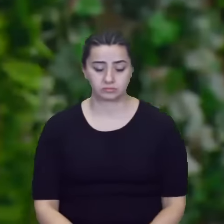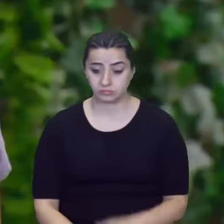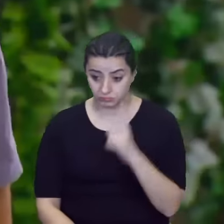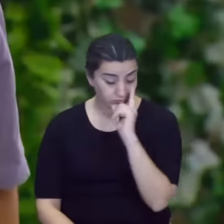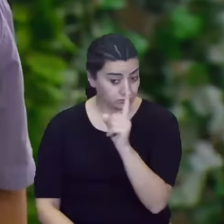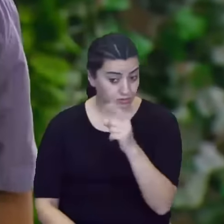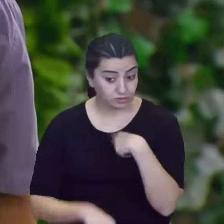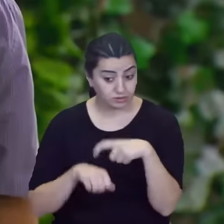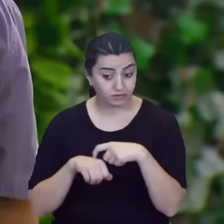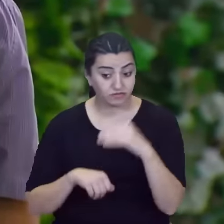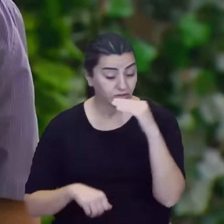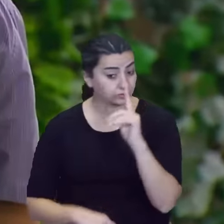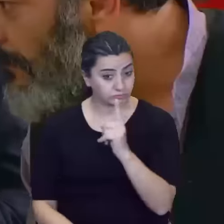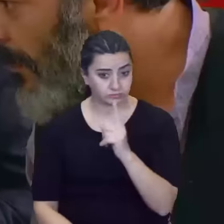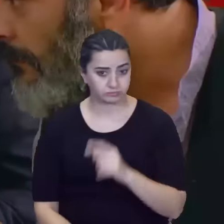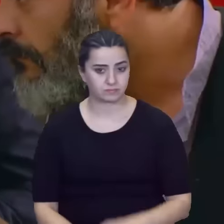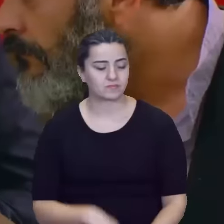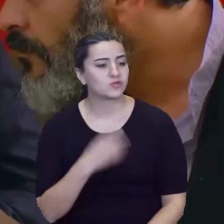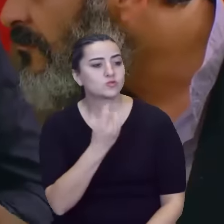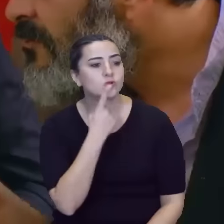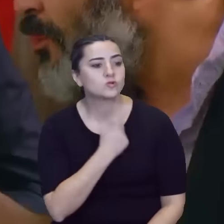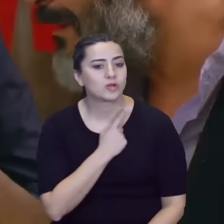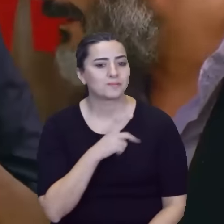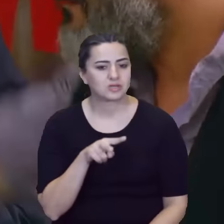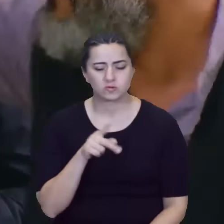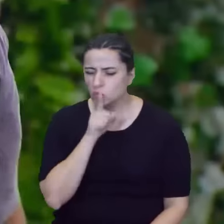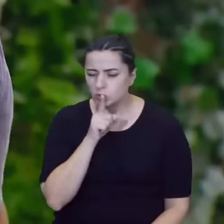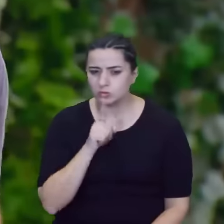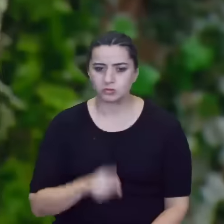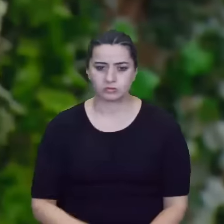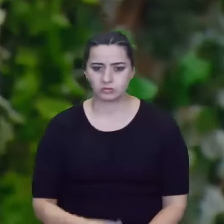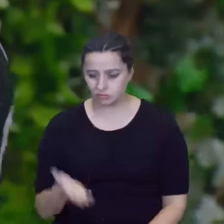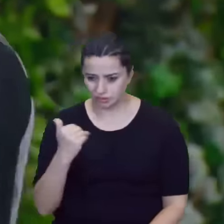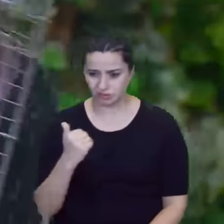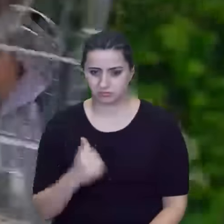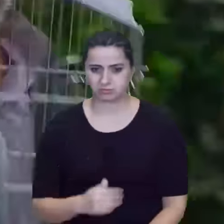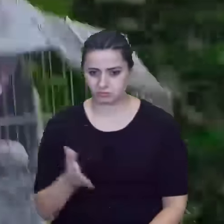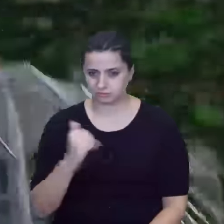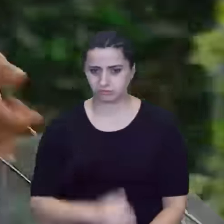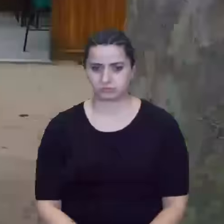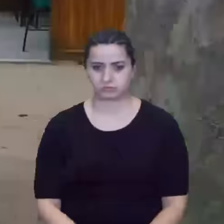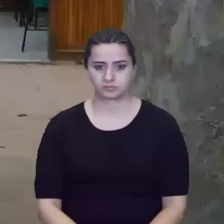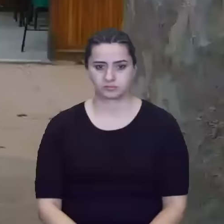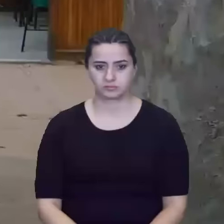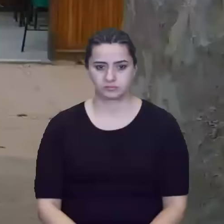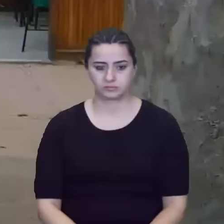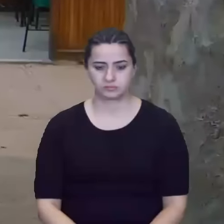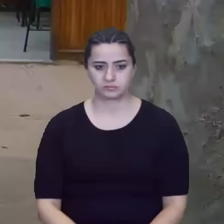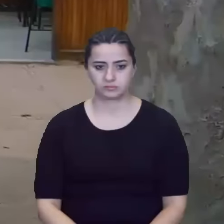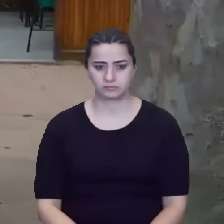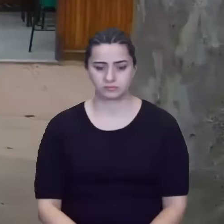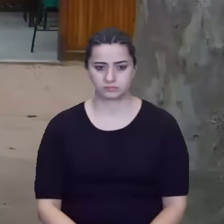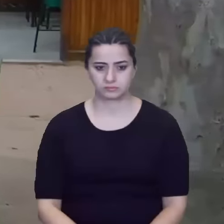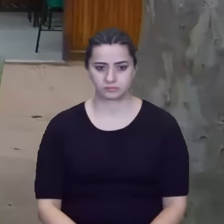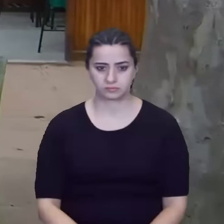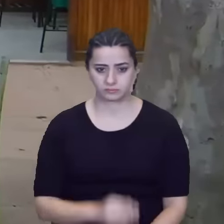Bak beni basvalyalarım attırıyorsun ha. İltifat et Mesut. Konuşma lan. Gel buraya. Gel. Kafesi aldı, huzur